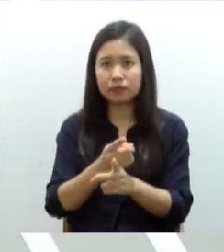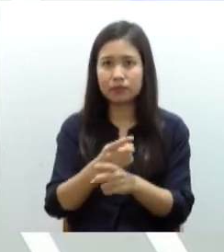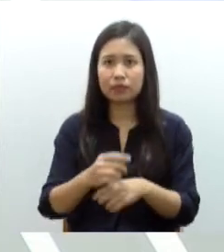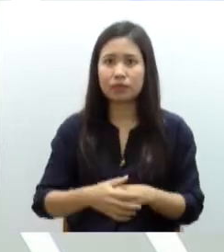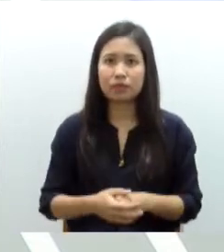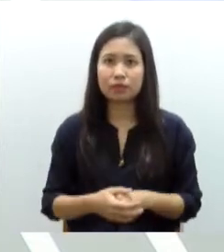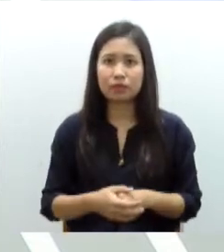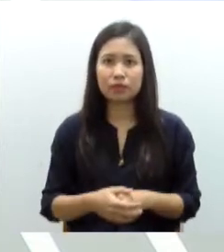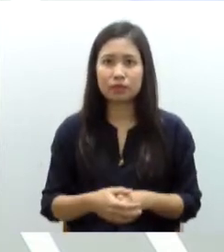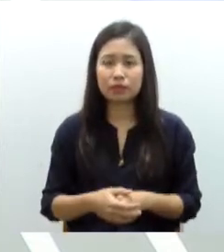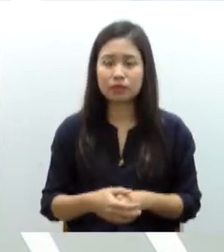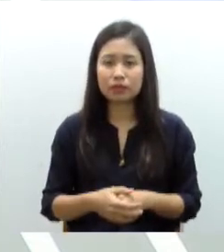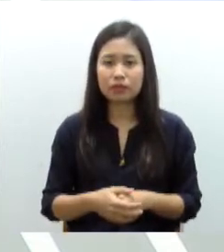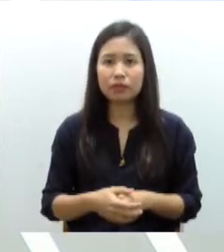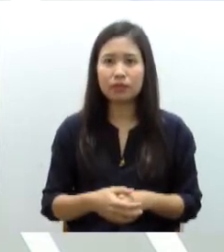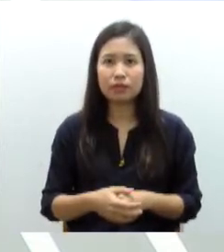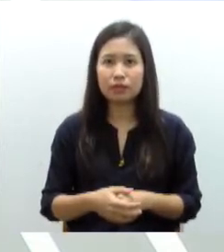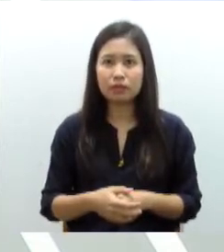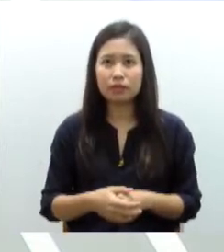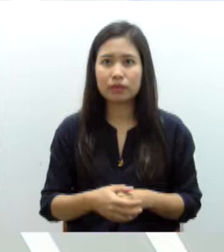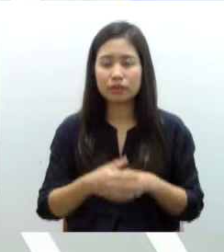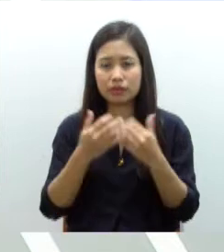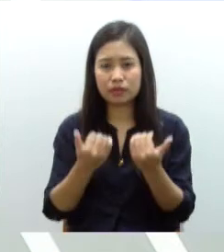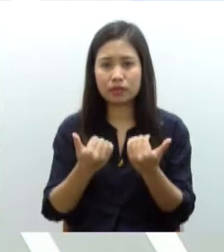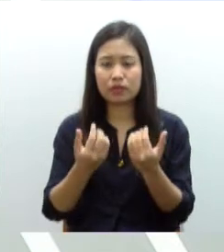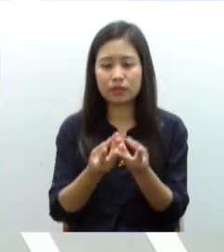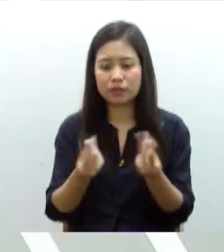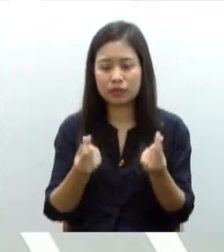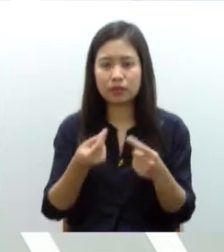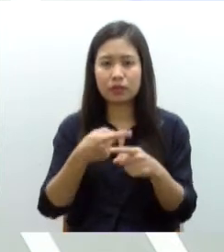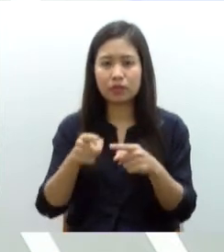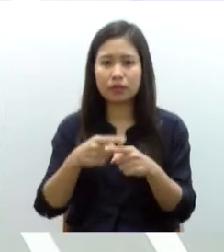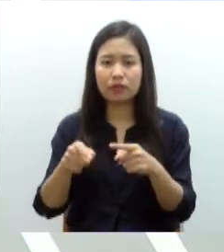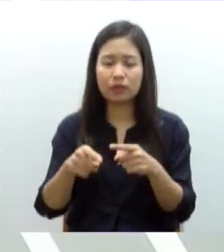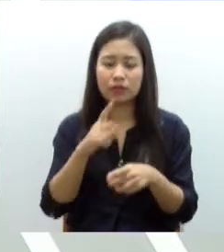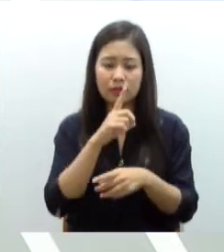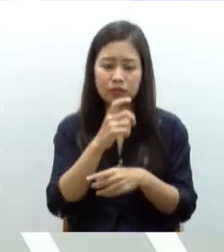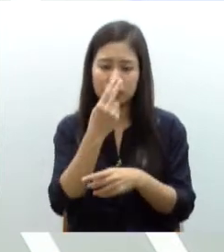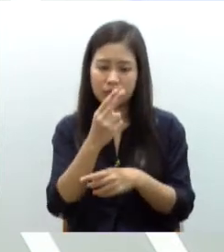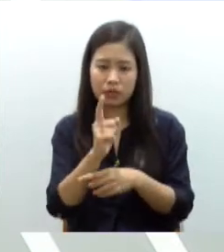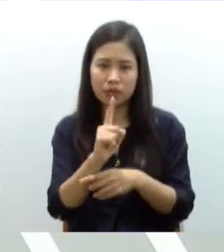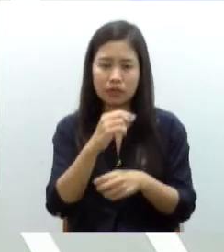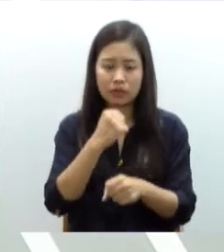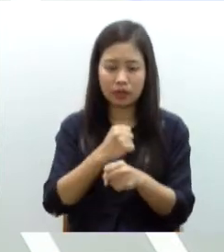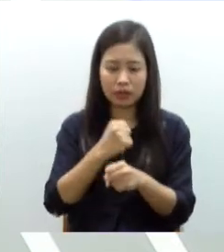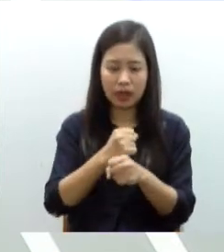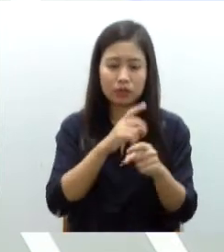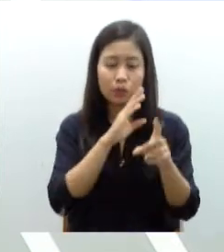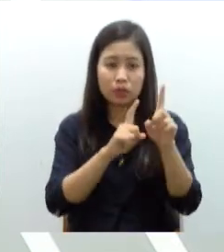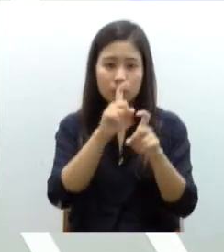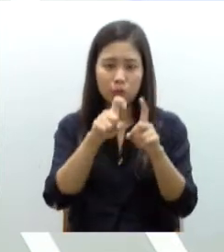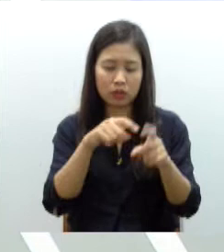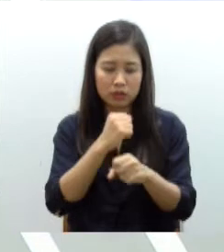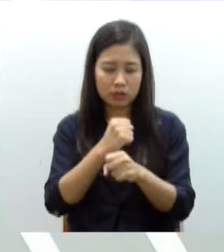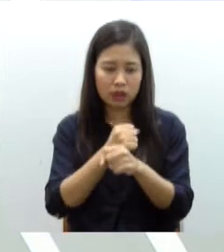มาเกี่ยวข้องหลังจากที่เราประเมิน ITA ก่อนก็แล้วกันนะครับอันนี้คือความสำคัญทั้งหลายทั้งปวงว่าก การดำเนินการเรื่องนี้นะเป็นการดำเ